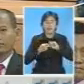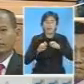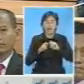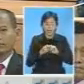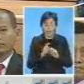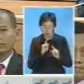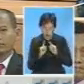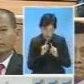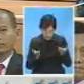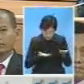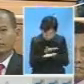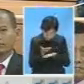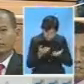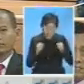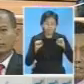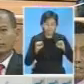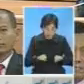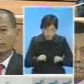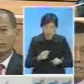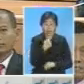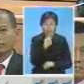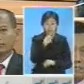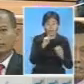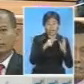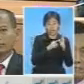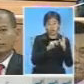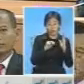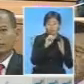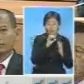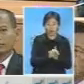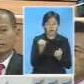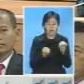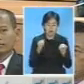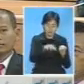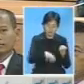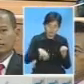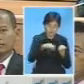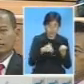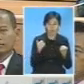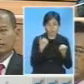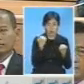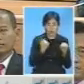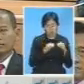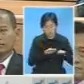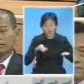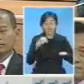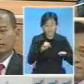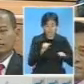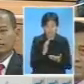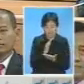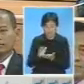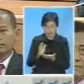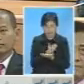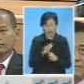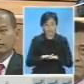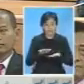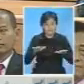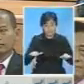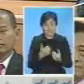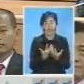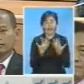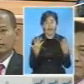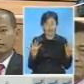ก็คือว่าทางปากเกร็ดนั้นบอกว่ามีรถแบ็คโฮอยู่10คันจะแบ่งรถให้ฝั่งละ5คันแล้วก็นำม